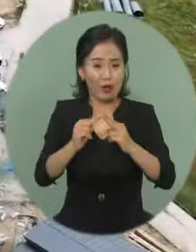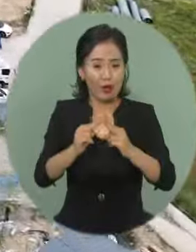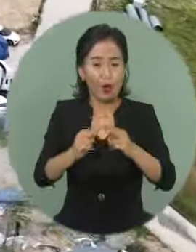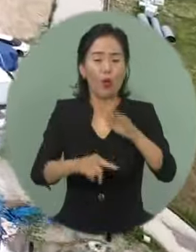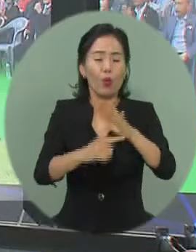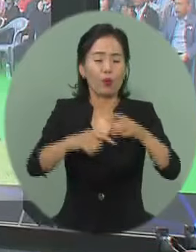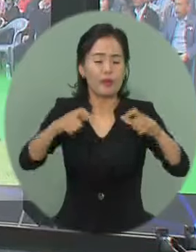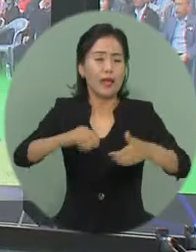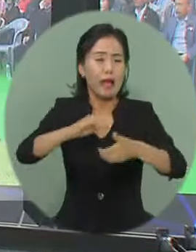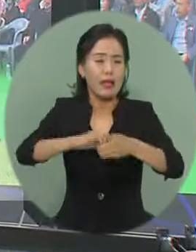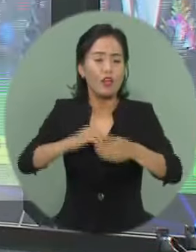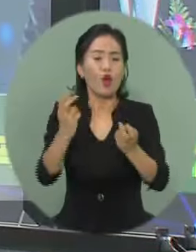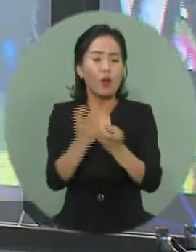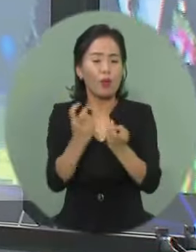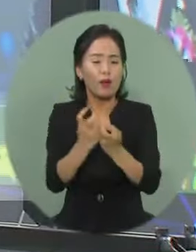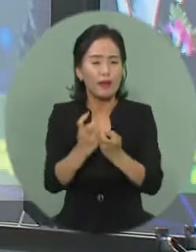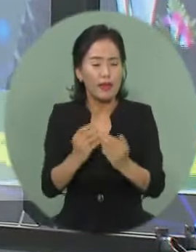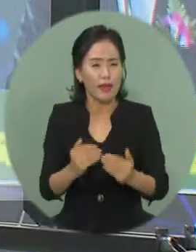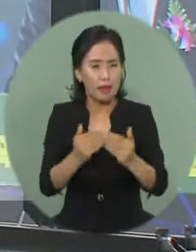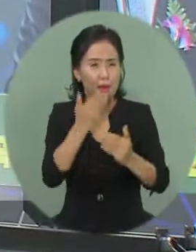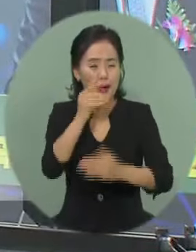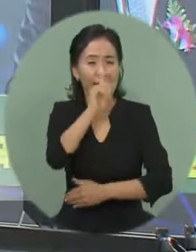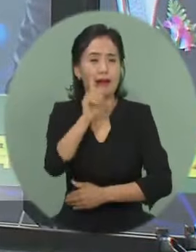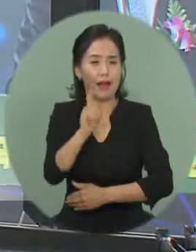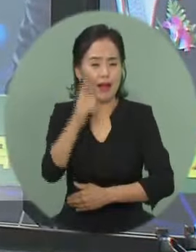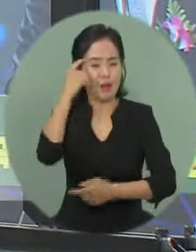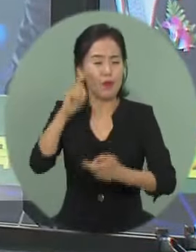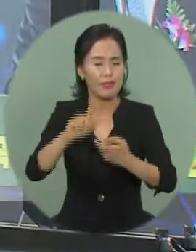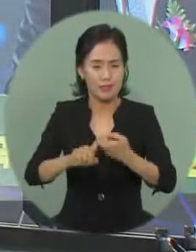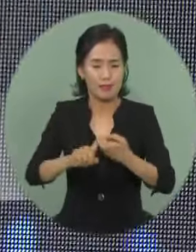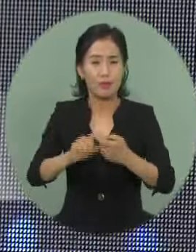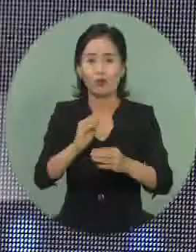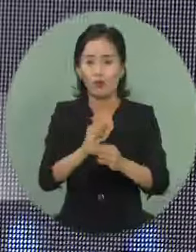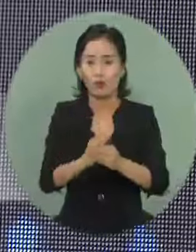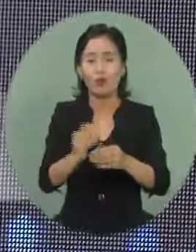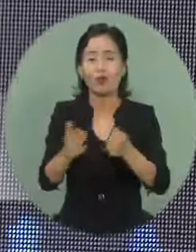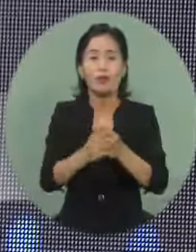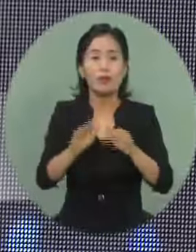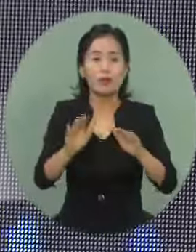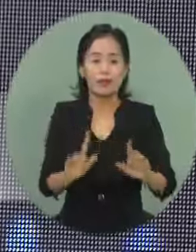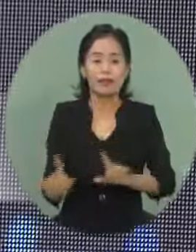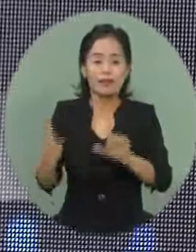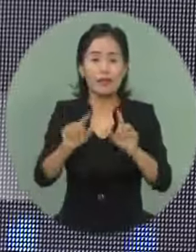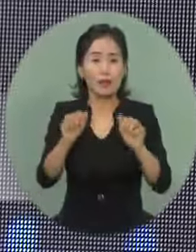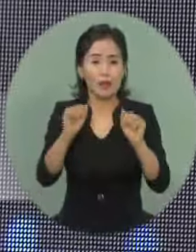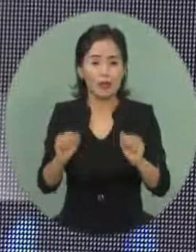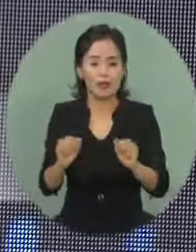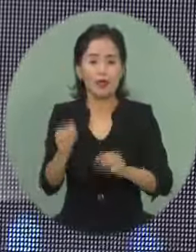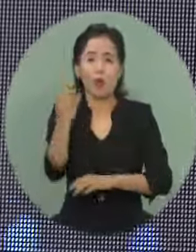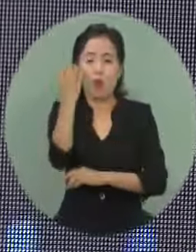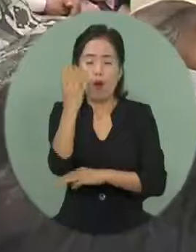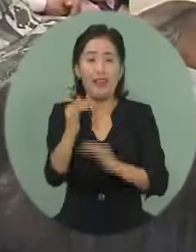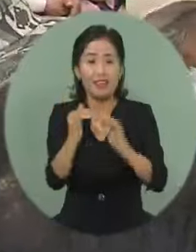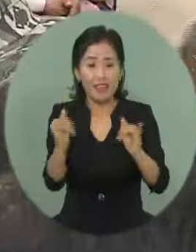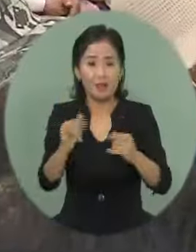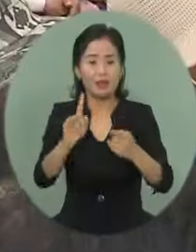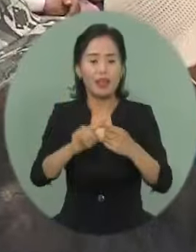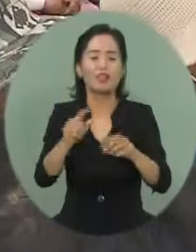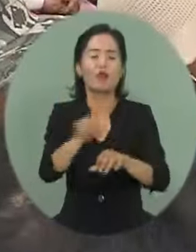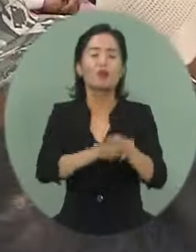한계를 어떻게 극복할 수 있을지가 최대 관건입니다. 이 때문에 기존에 살고 있는 원주민들의 적극적인